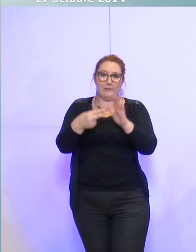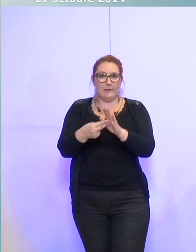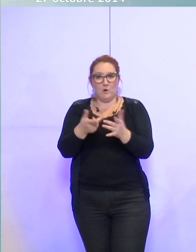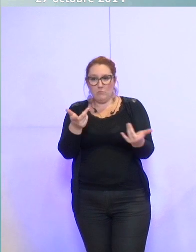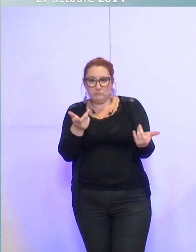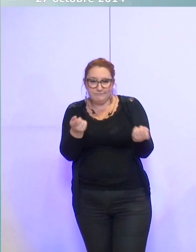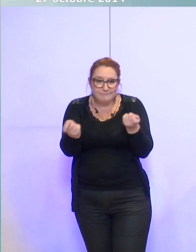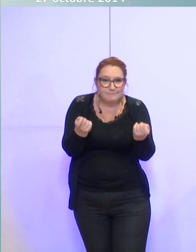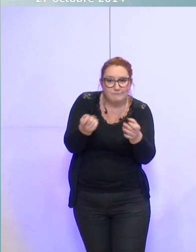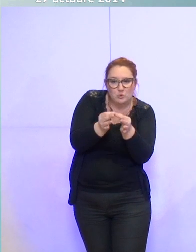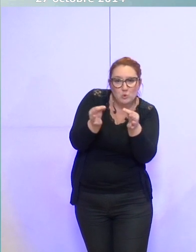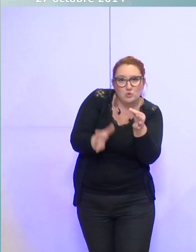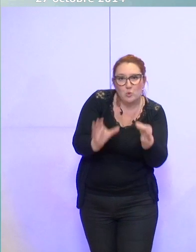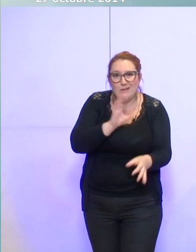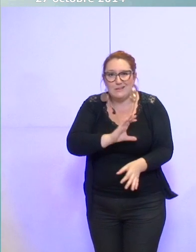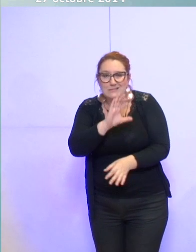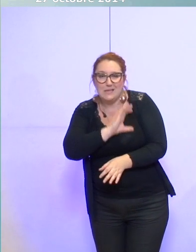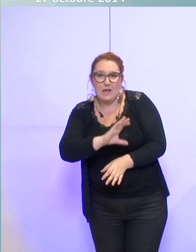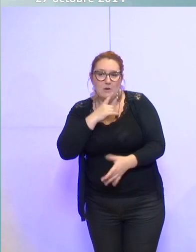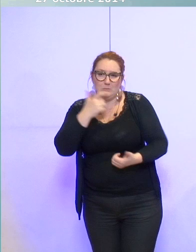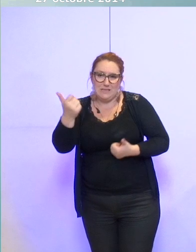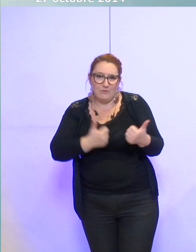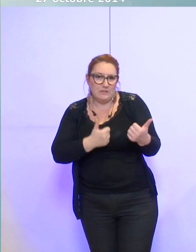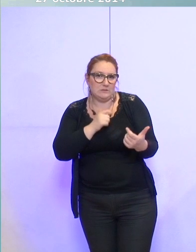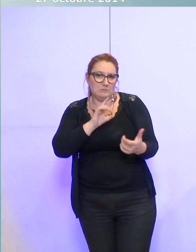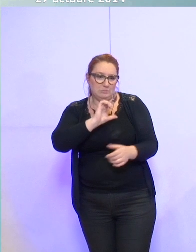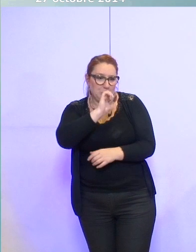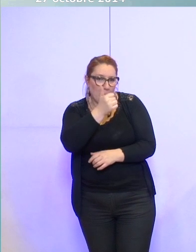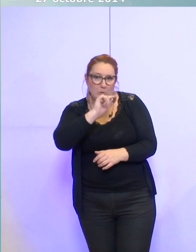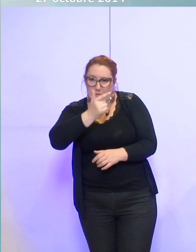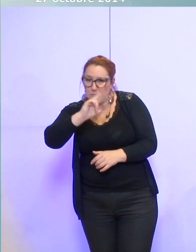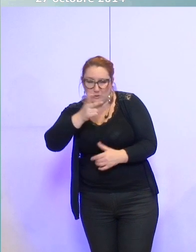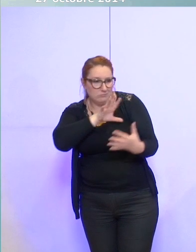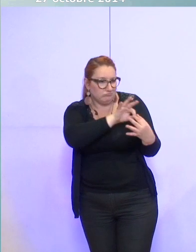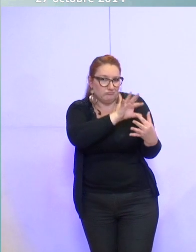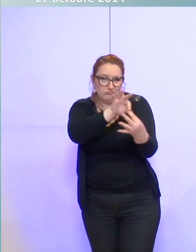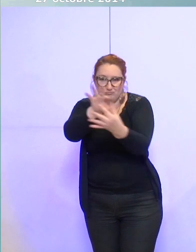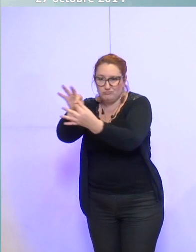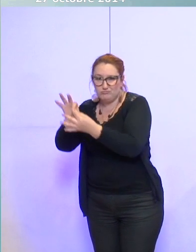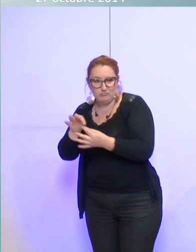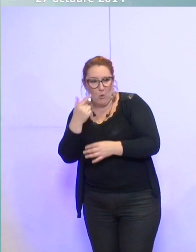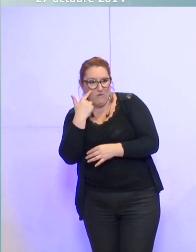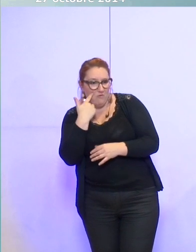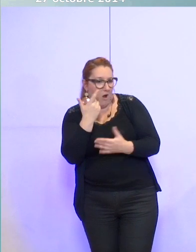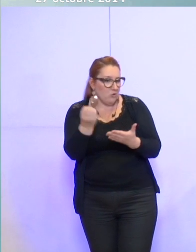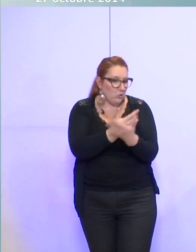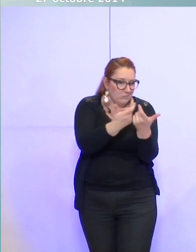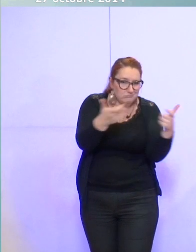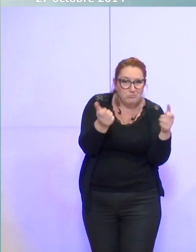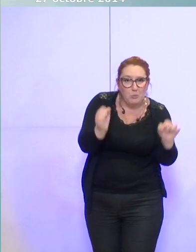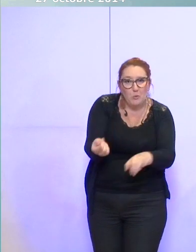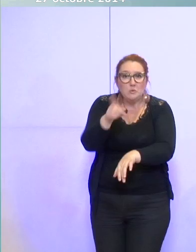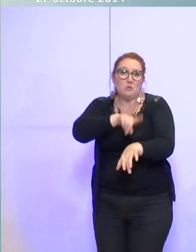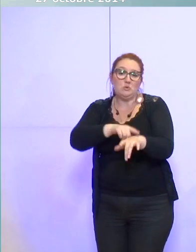une solution, de commencer à travailler avec certains services pour repérer des données qui sont immédiatement libérables, donc une phase de